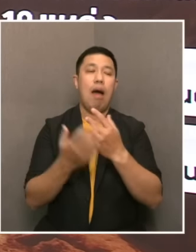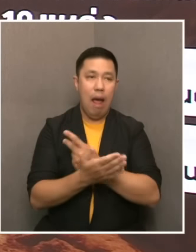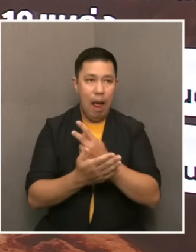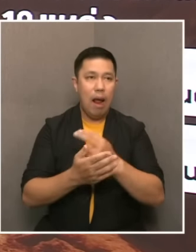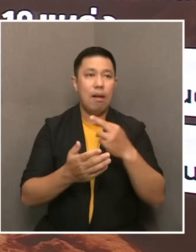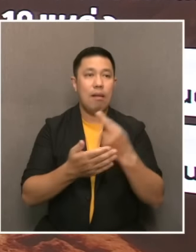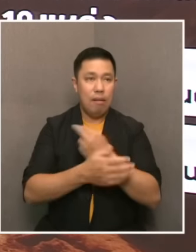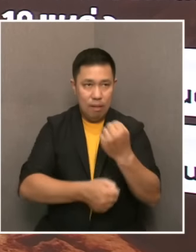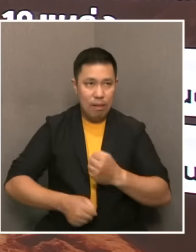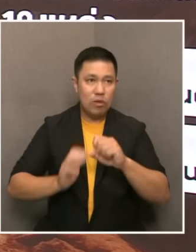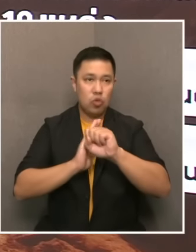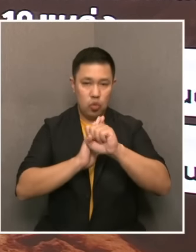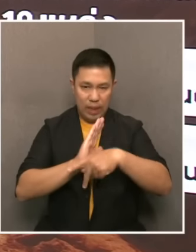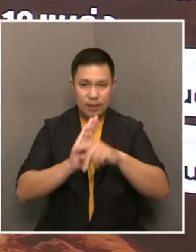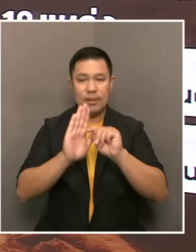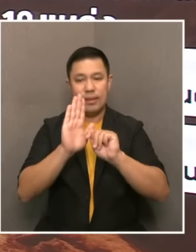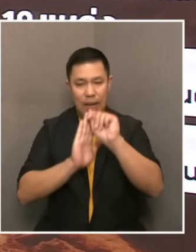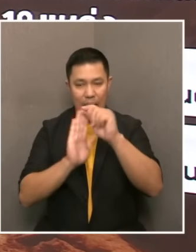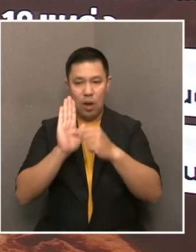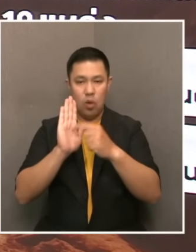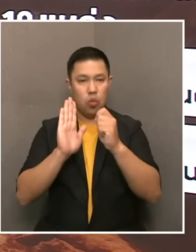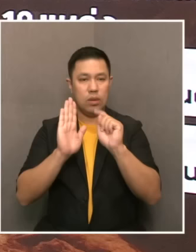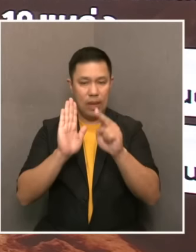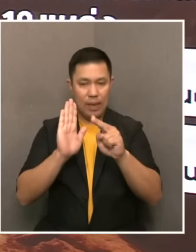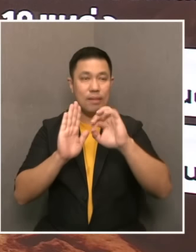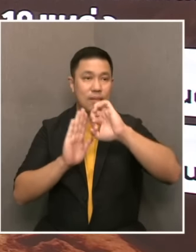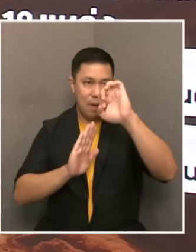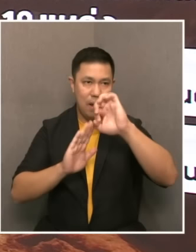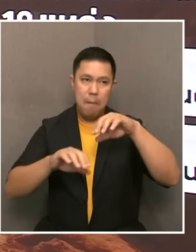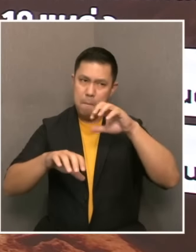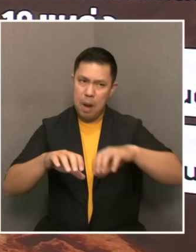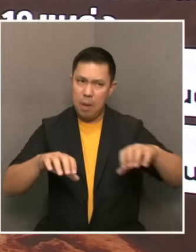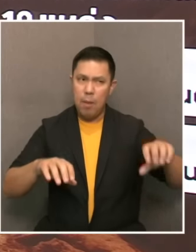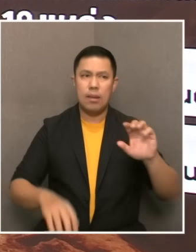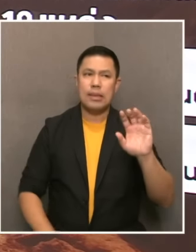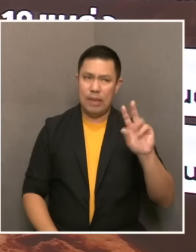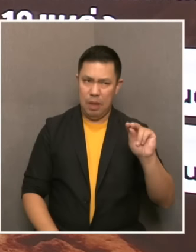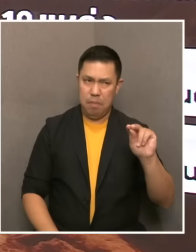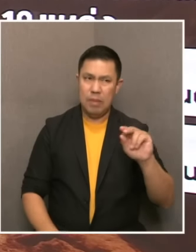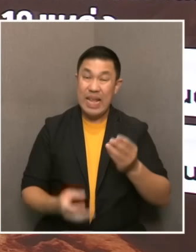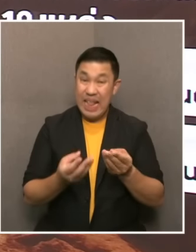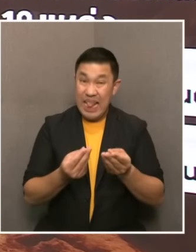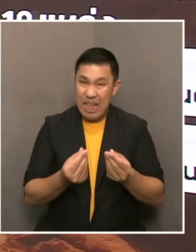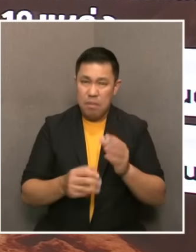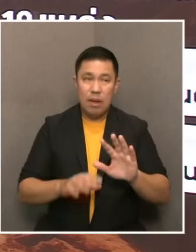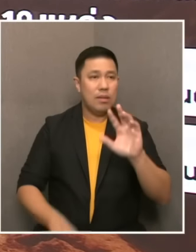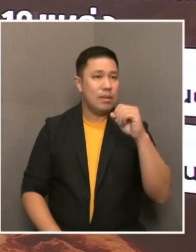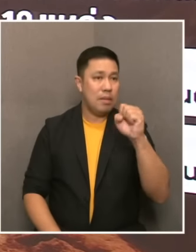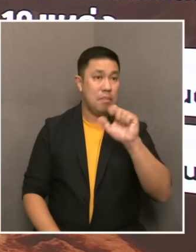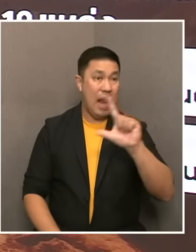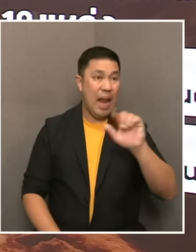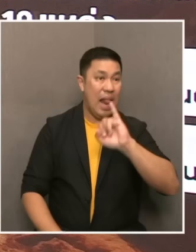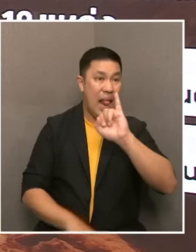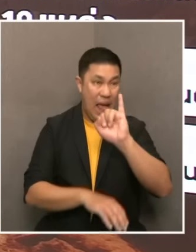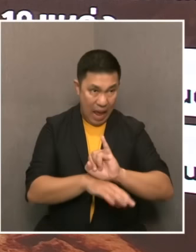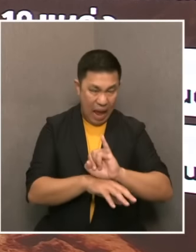สุพรรณบุรีตากอุทัยธานีแล้วก็เชียงใหม่นะ 30อย่างแร่เนี่ยนะครับในเนื้อที่ 10ล้านไร่ปริมาณที่พบที่คาดการณ์ไว้นะ